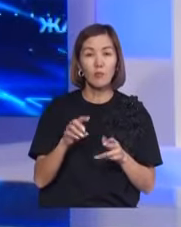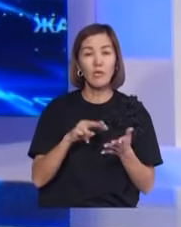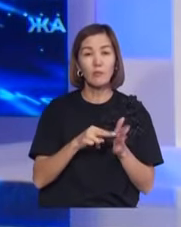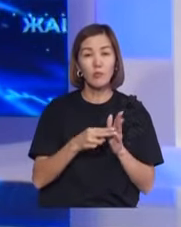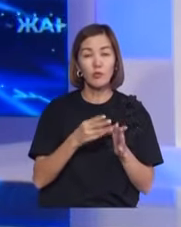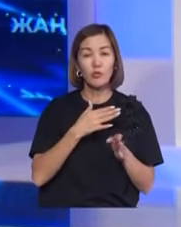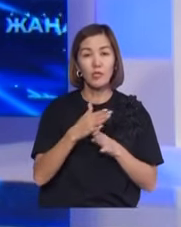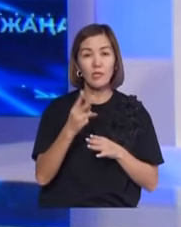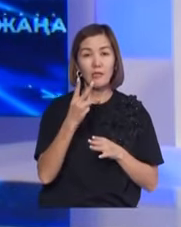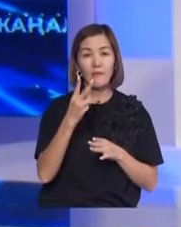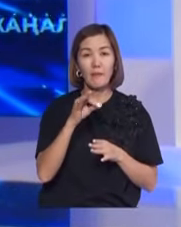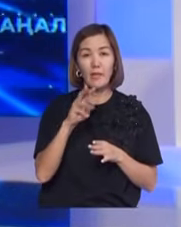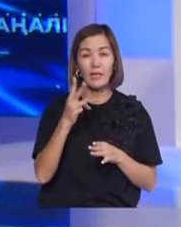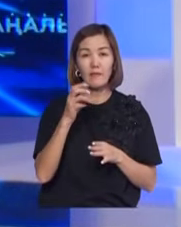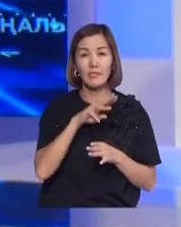бюджета выделено